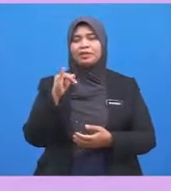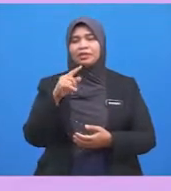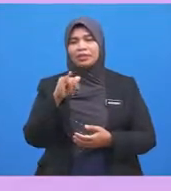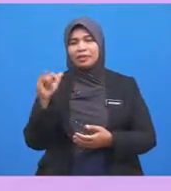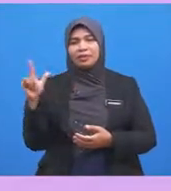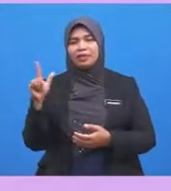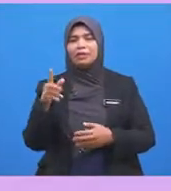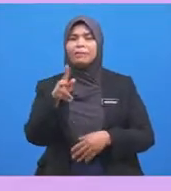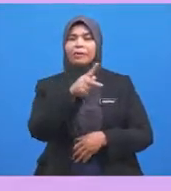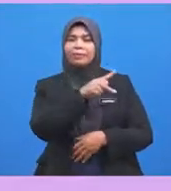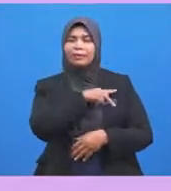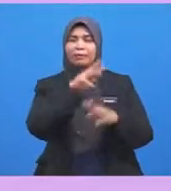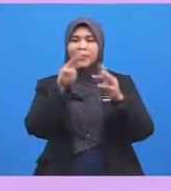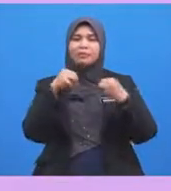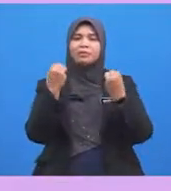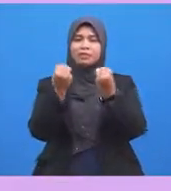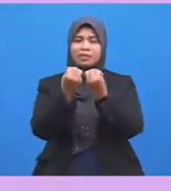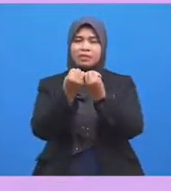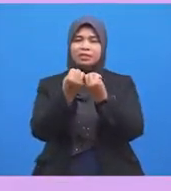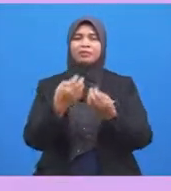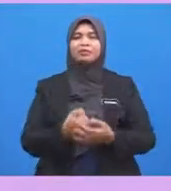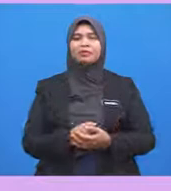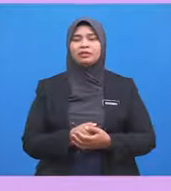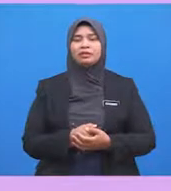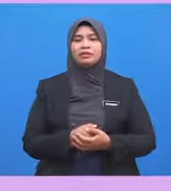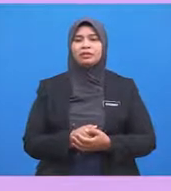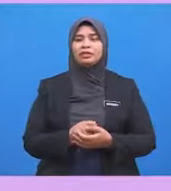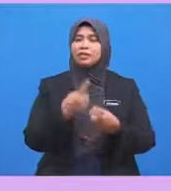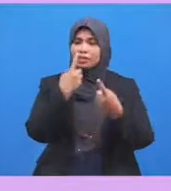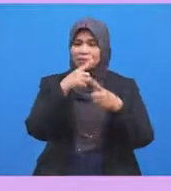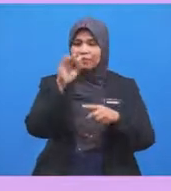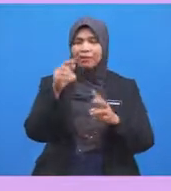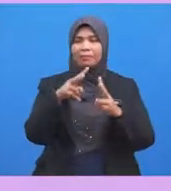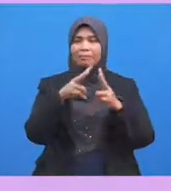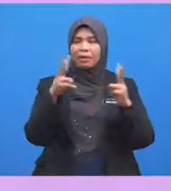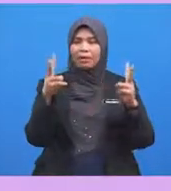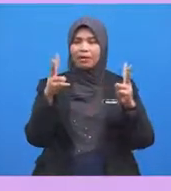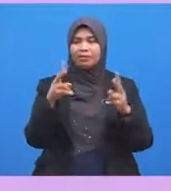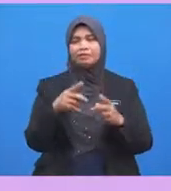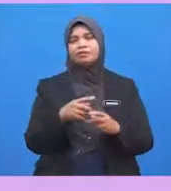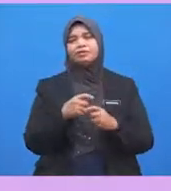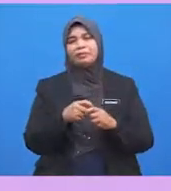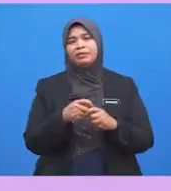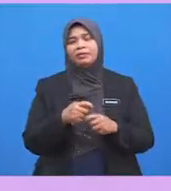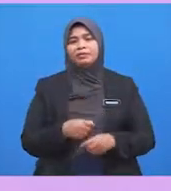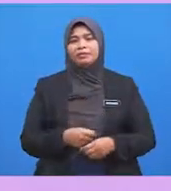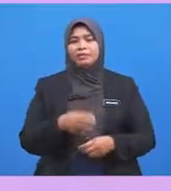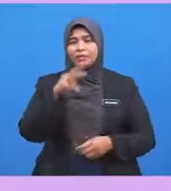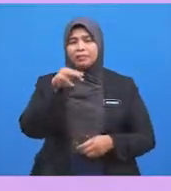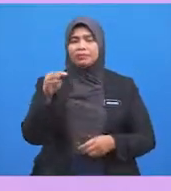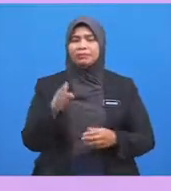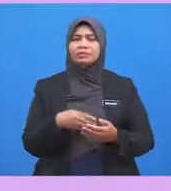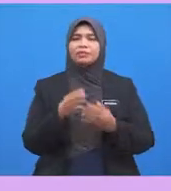ialah pemimpin masyarakat. Jawapan yang paling tepat, Amy. Murid-murid,